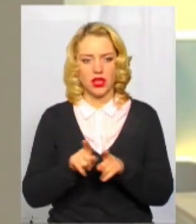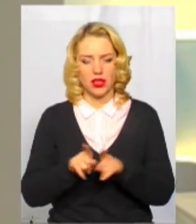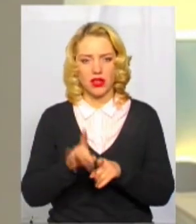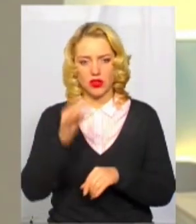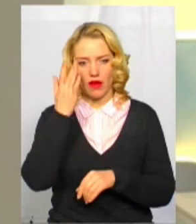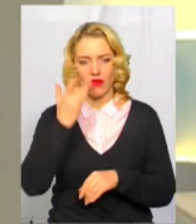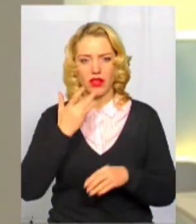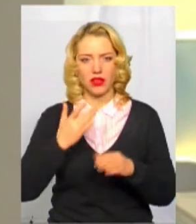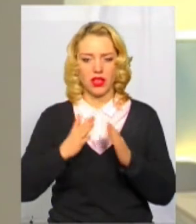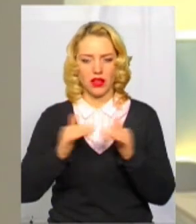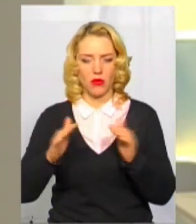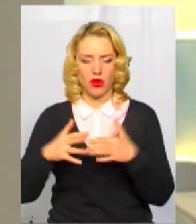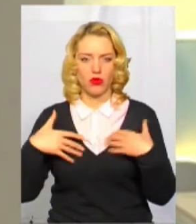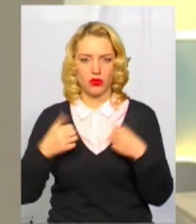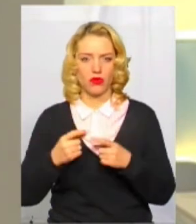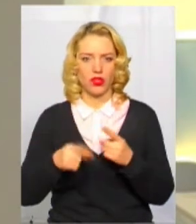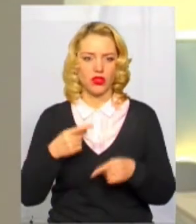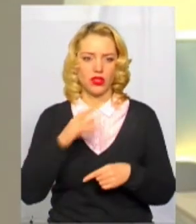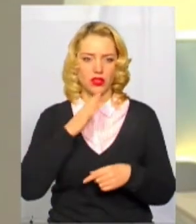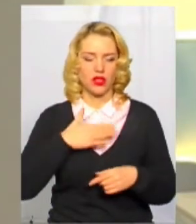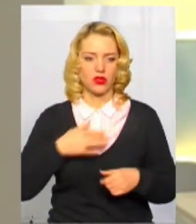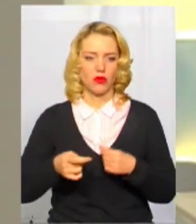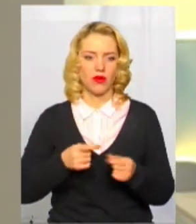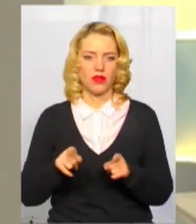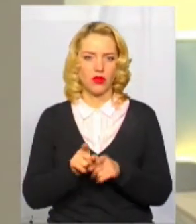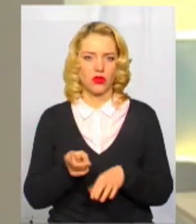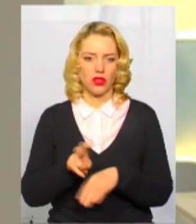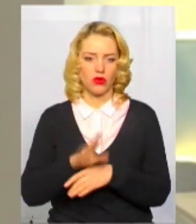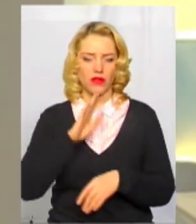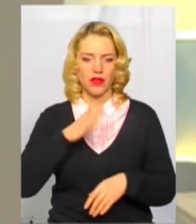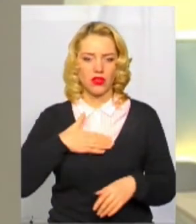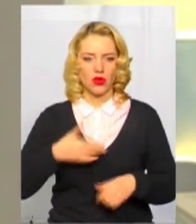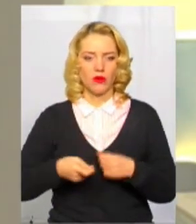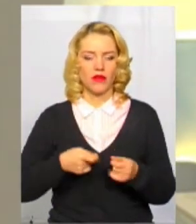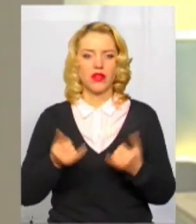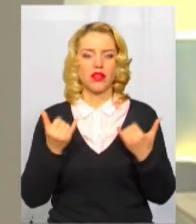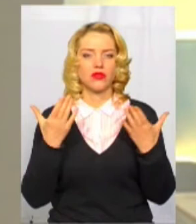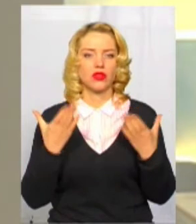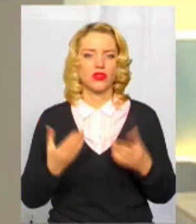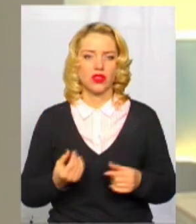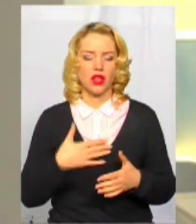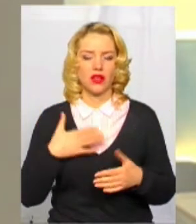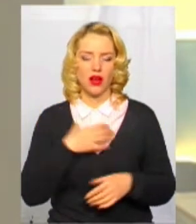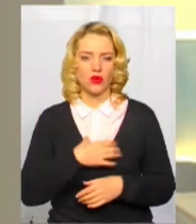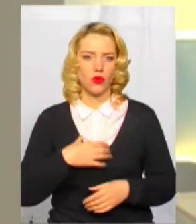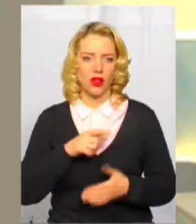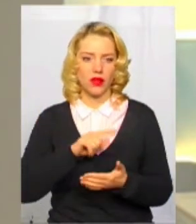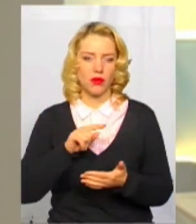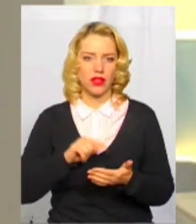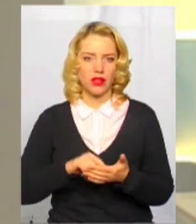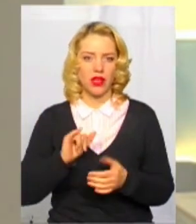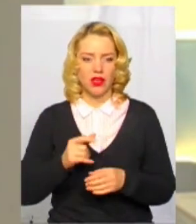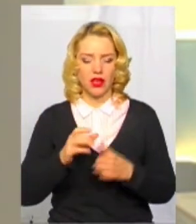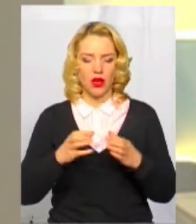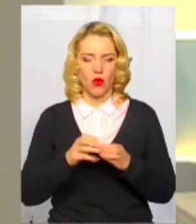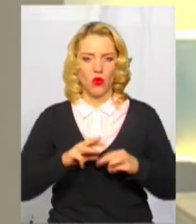в літніх таборах теж здійснюється через наше управління, теж заходьте до нас в управління. На сьогоднішній день дуже актуальне питання, і уряд